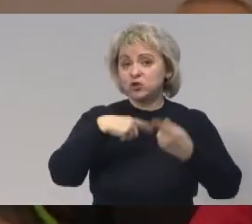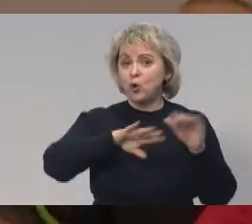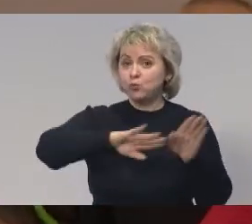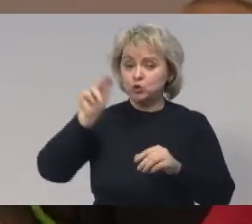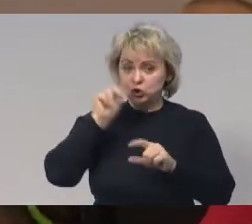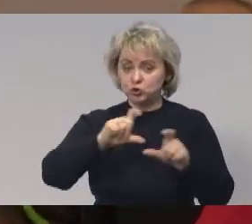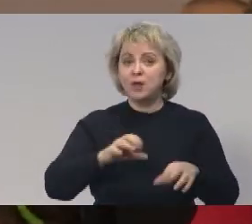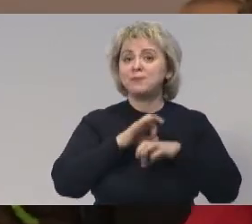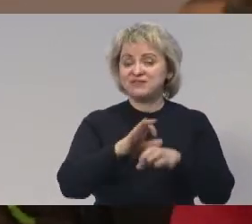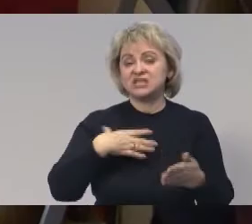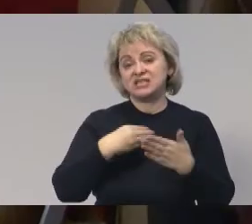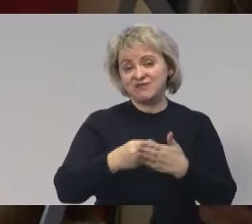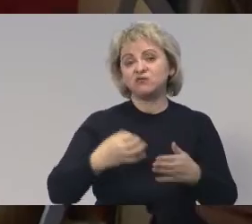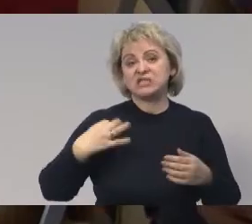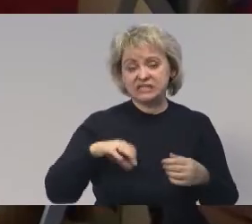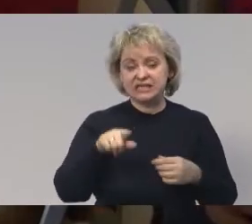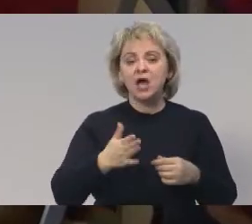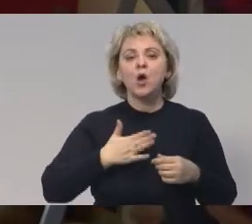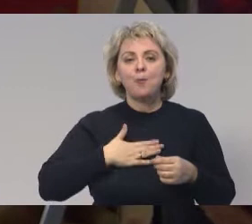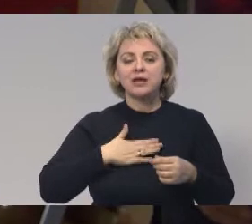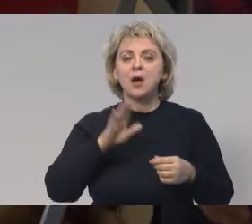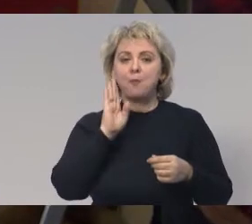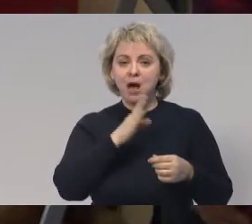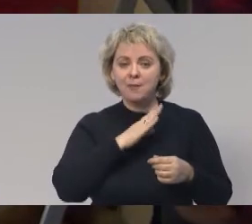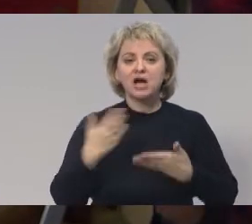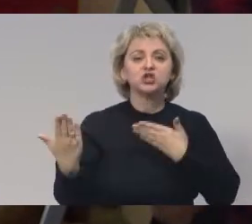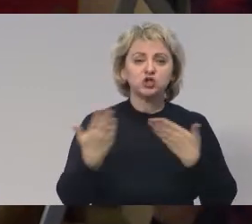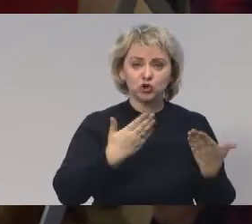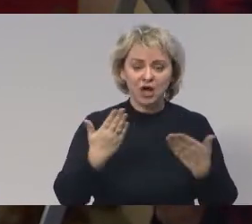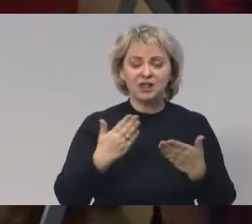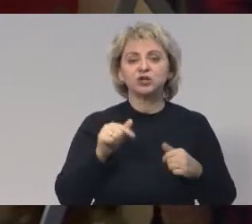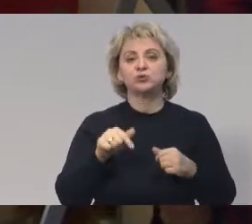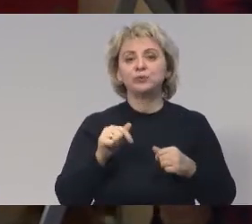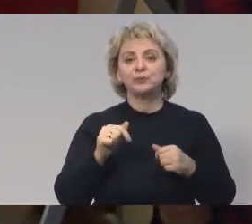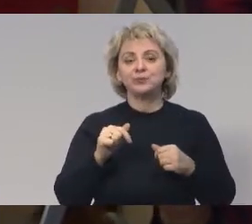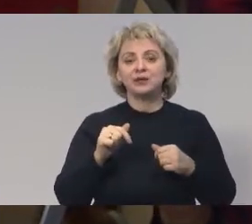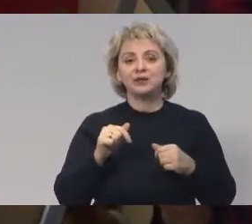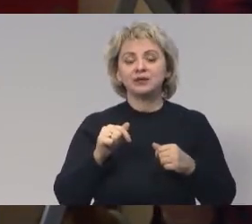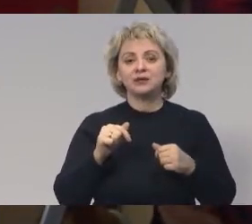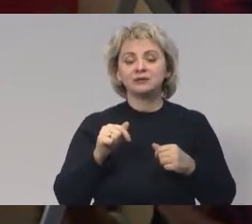школы и привести своего сыночка. Мне мама читает